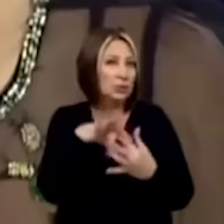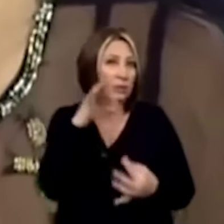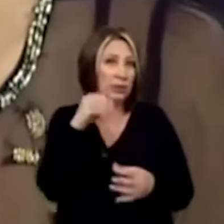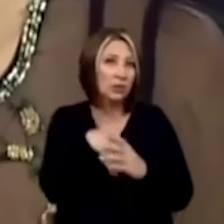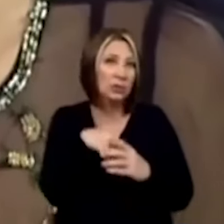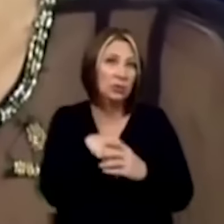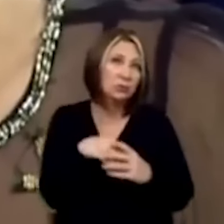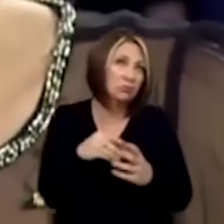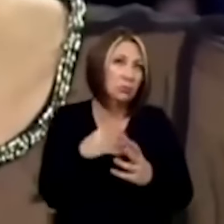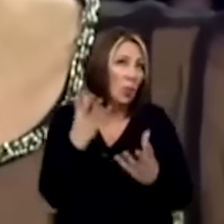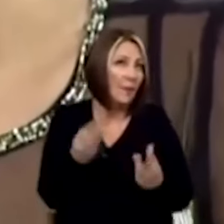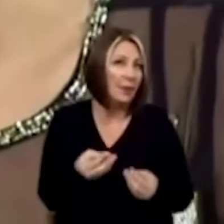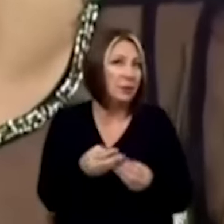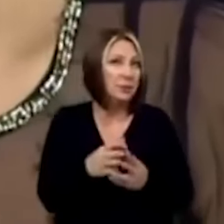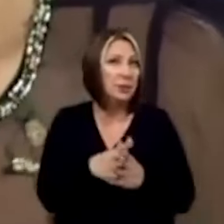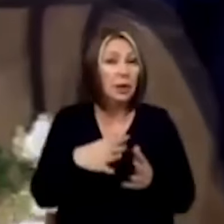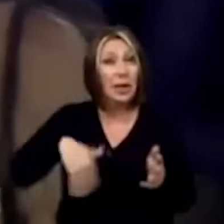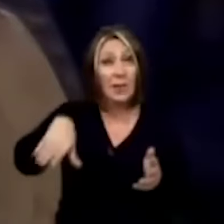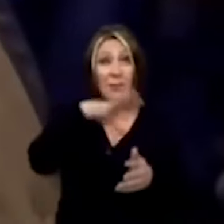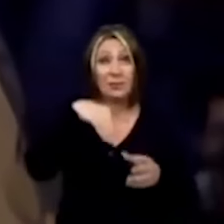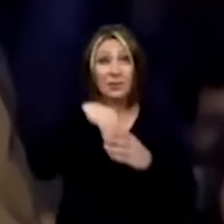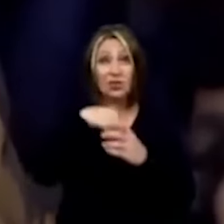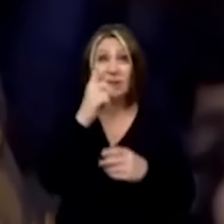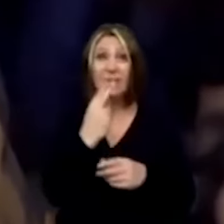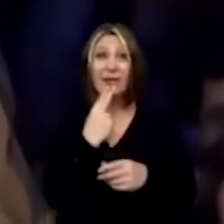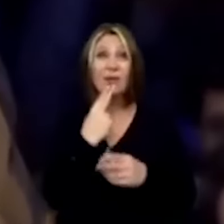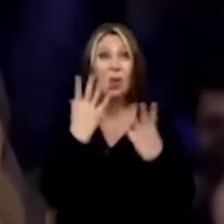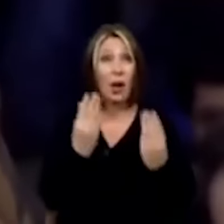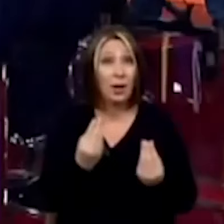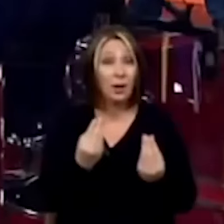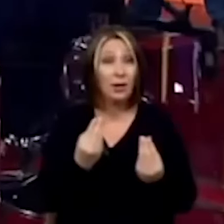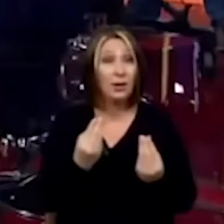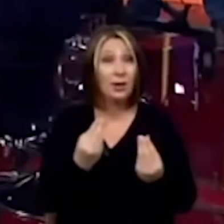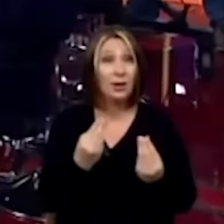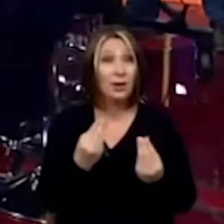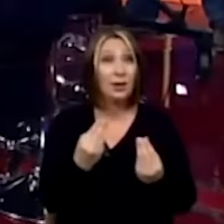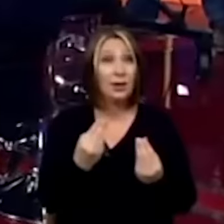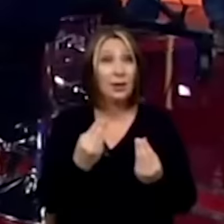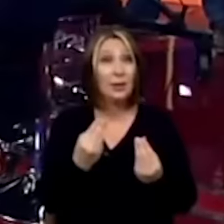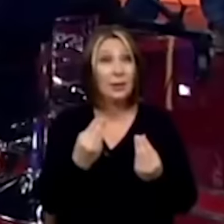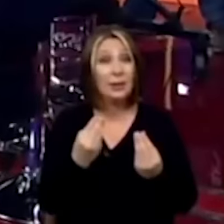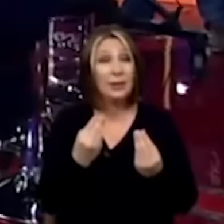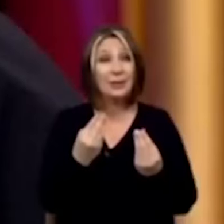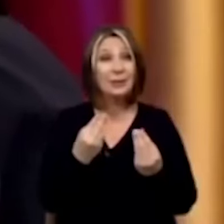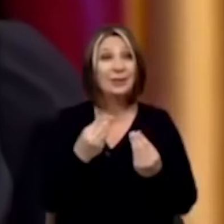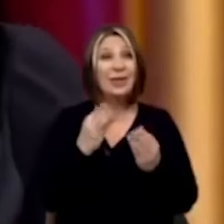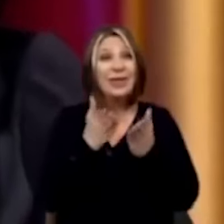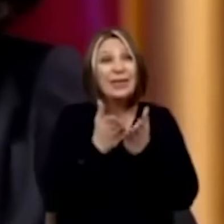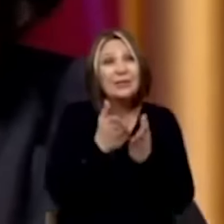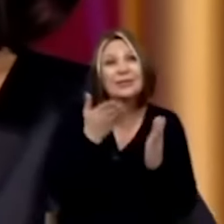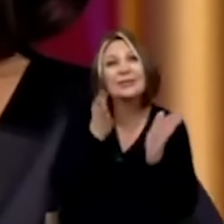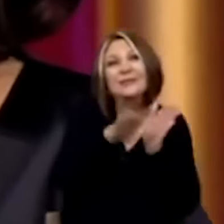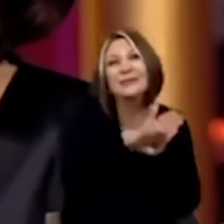için yani olur. Hepimiz için biraz kadın olarak hani böyle bir liman gibi benim sığınmak. Benim